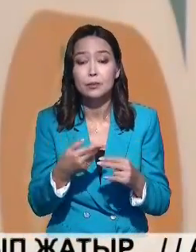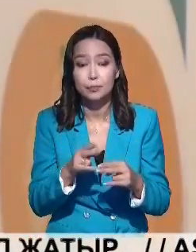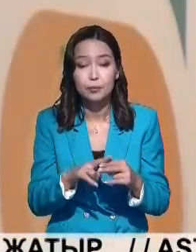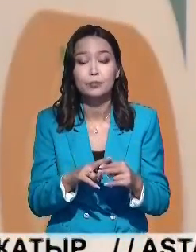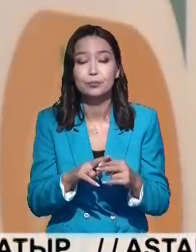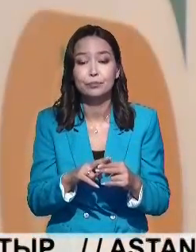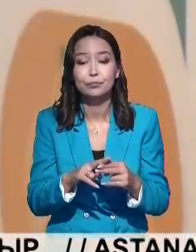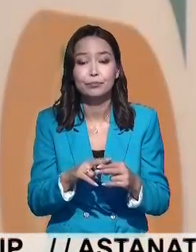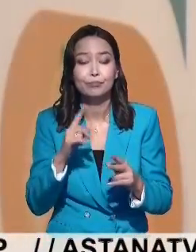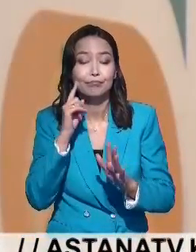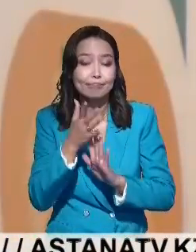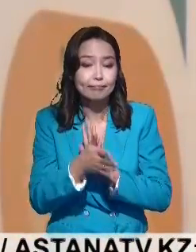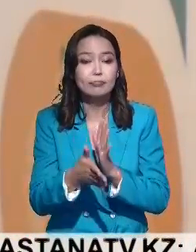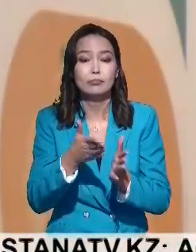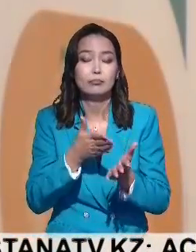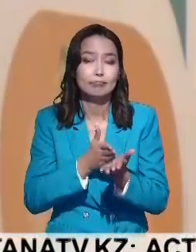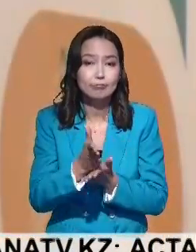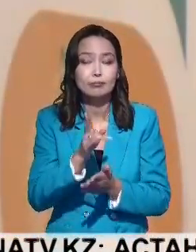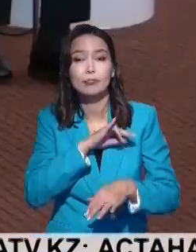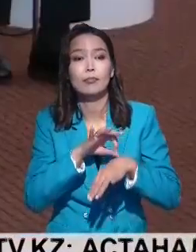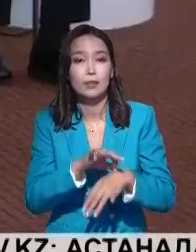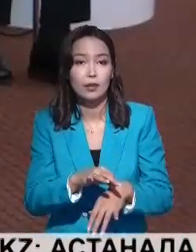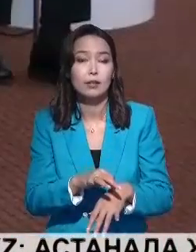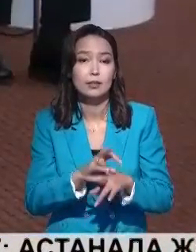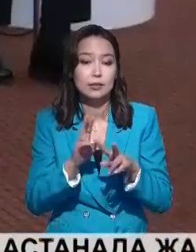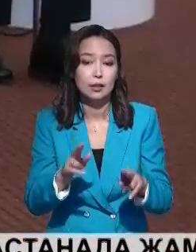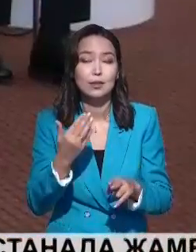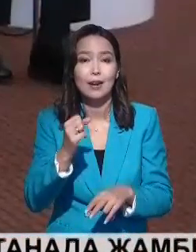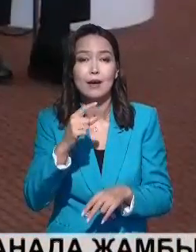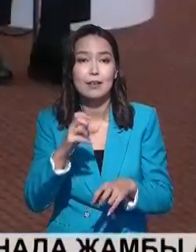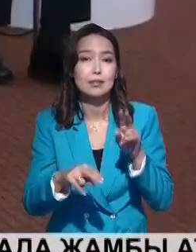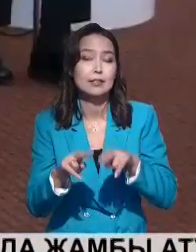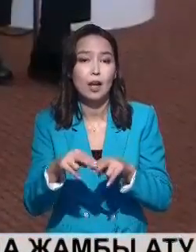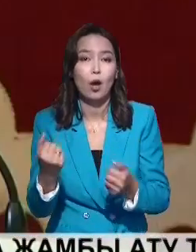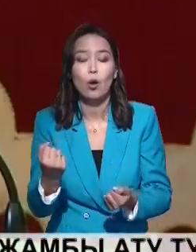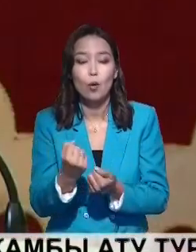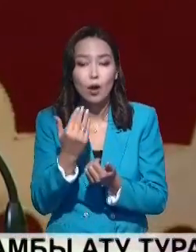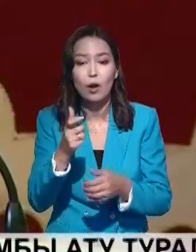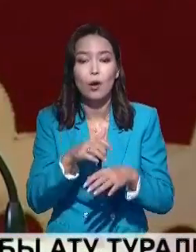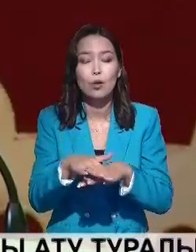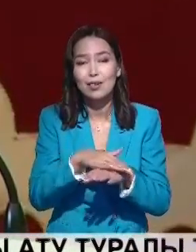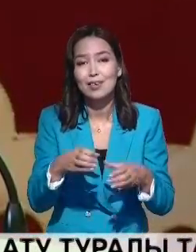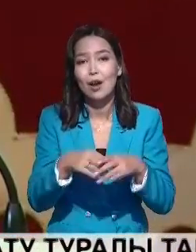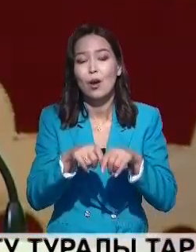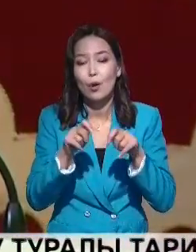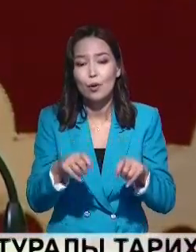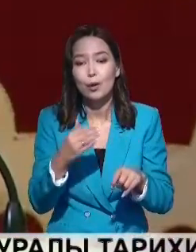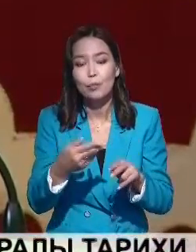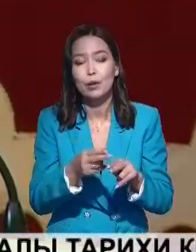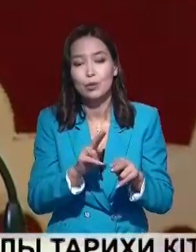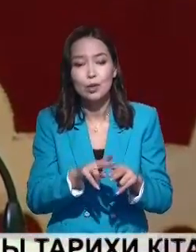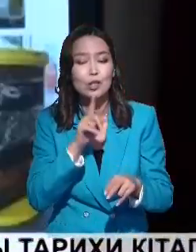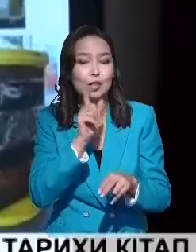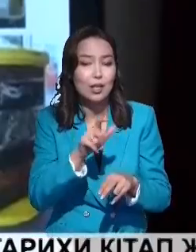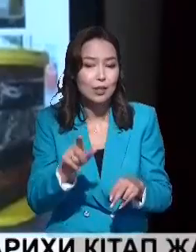конструктивтік бағытта жүзеге асып жатқан сияқты. АЭС салуды қолдау жөніндегі халықтық штаб құрамына мәжіліс депутаттары да